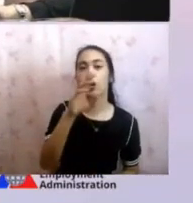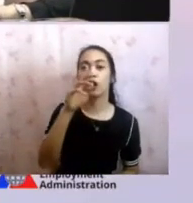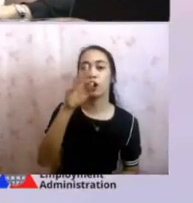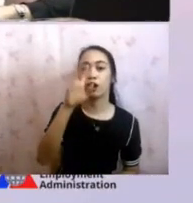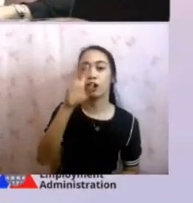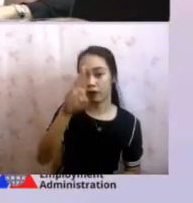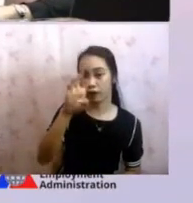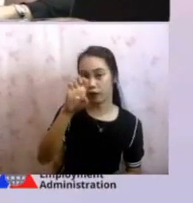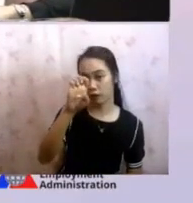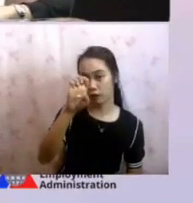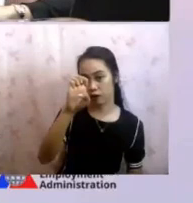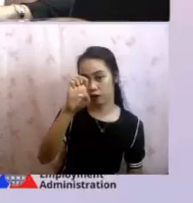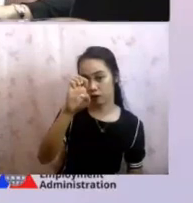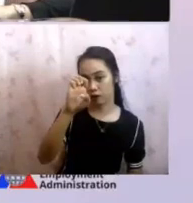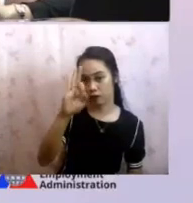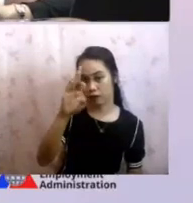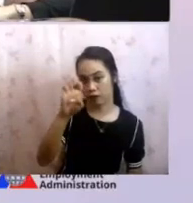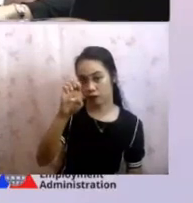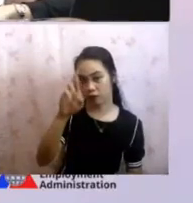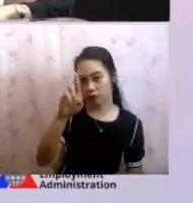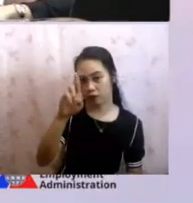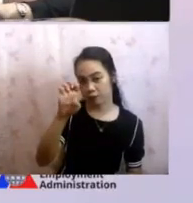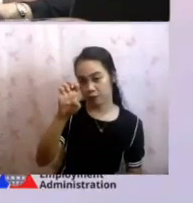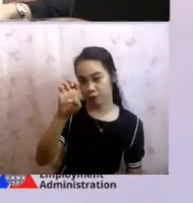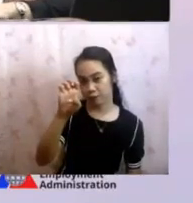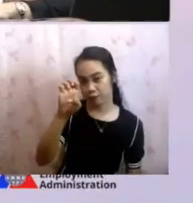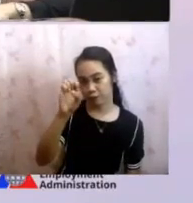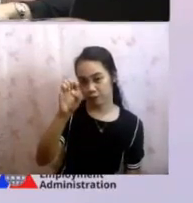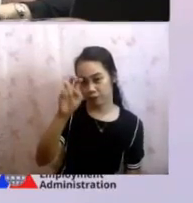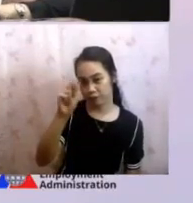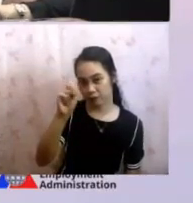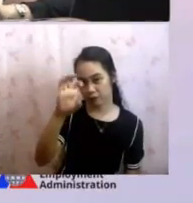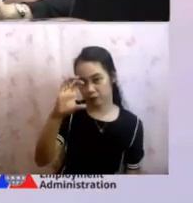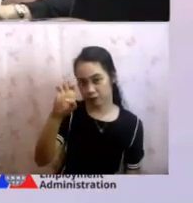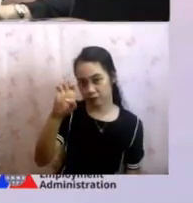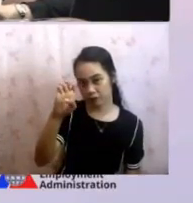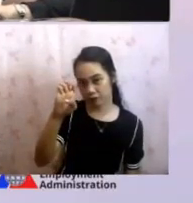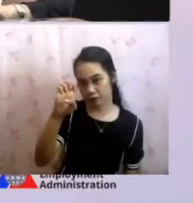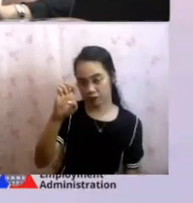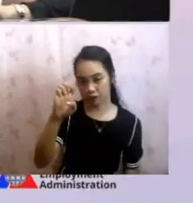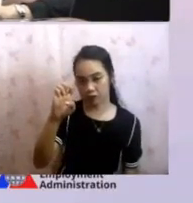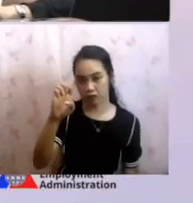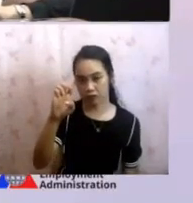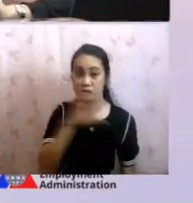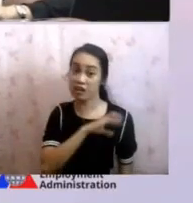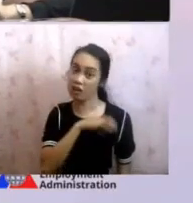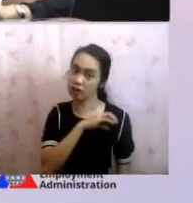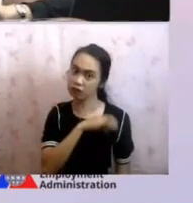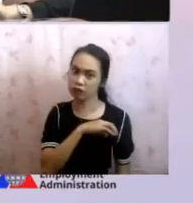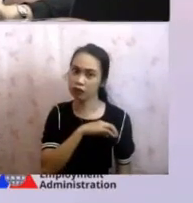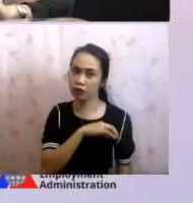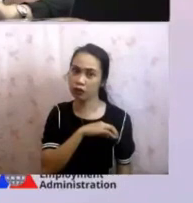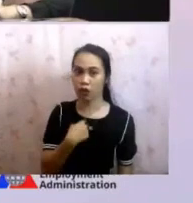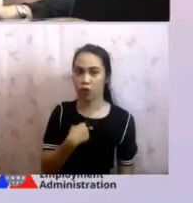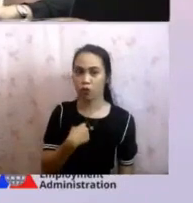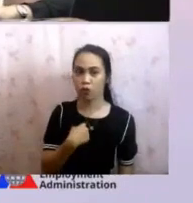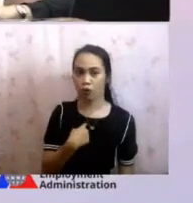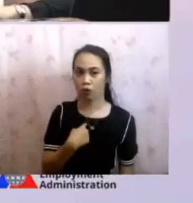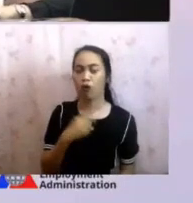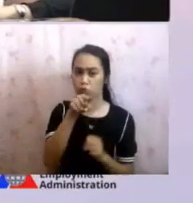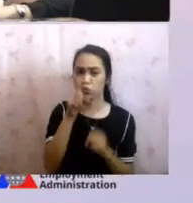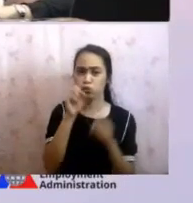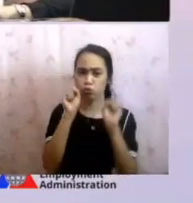character. So that's why bitaw nga na ay character references kay, for example, usa ka sa mga gi ay sa company